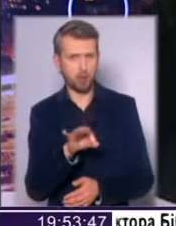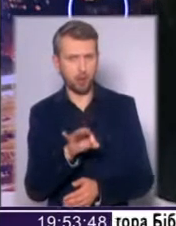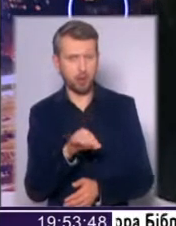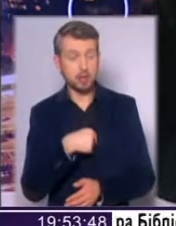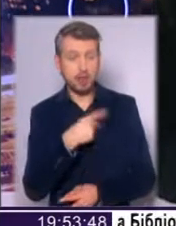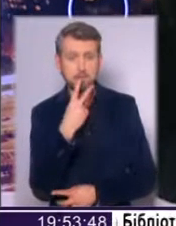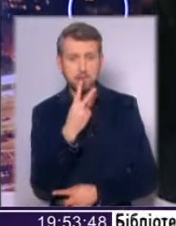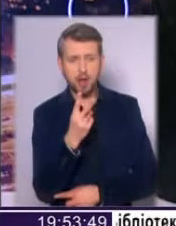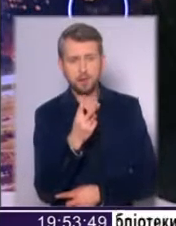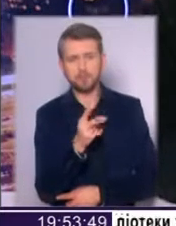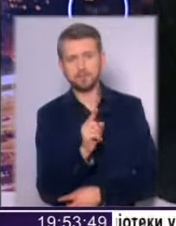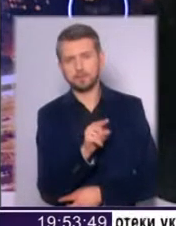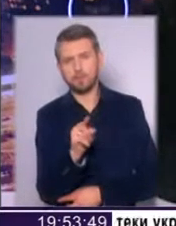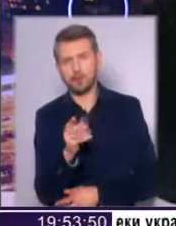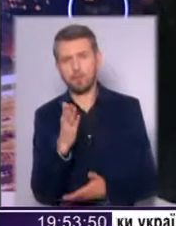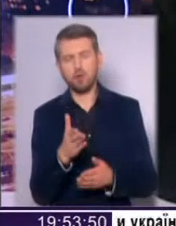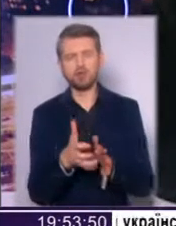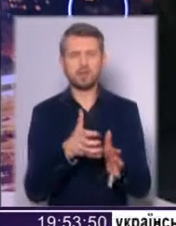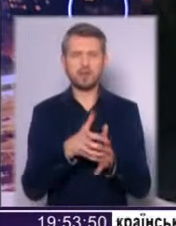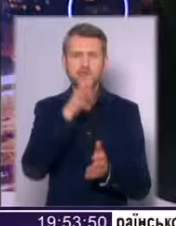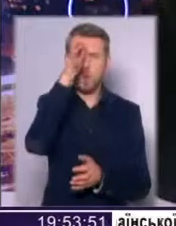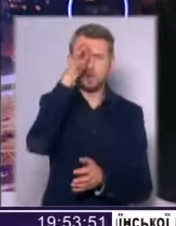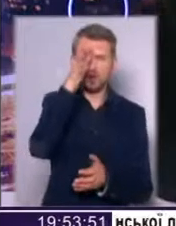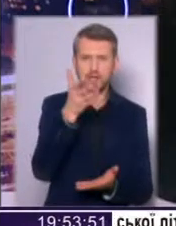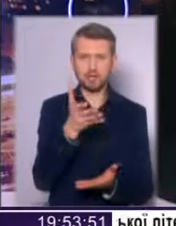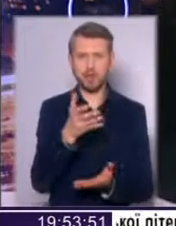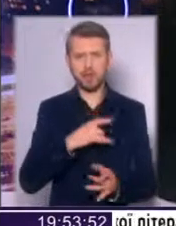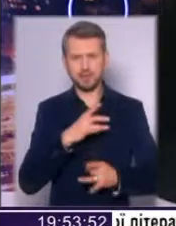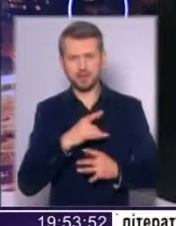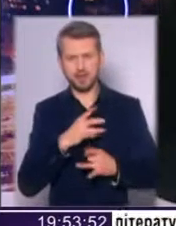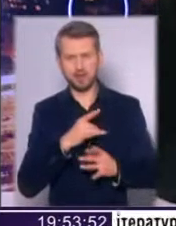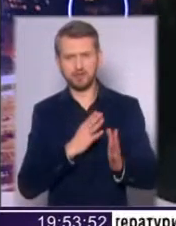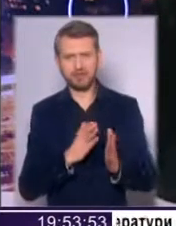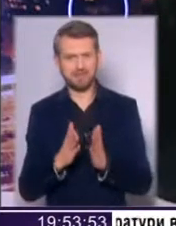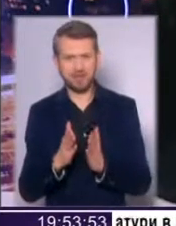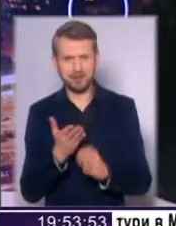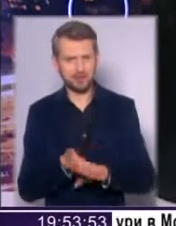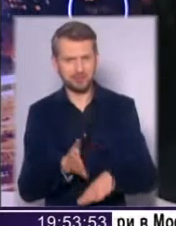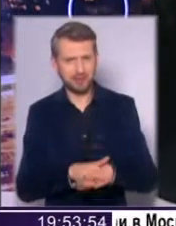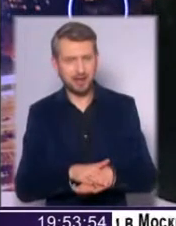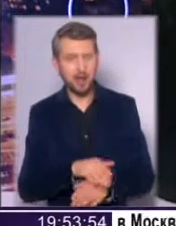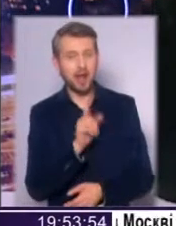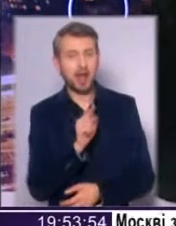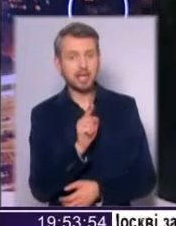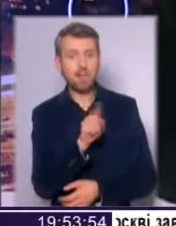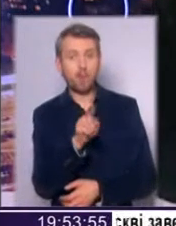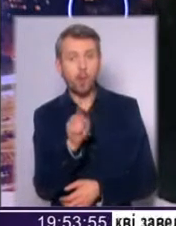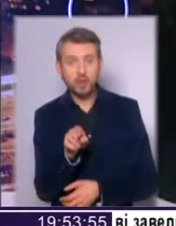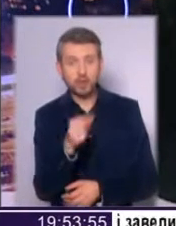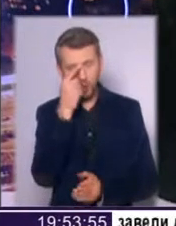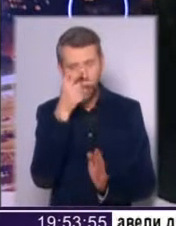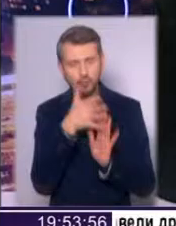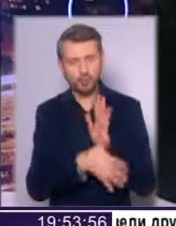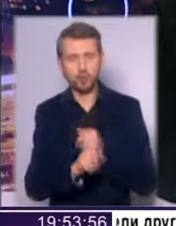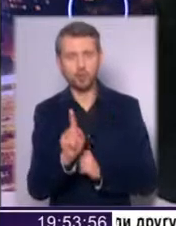може, інколи не вистачає освіти, може, якось з нервовою системою складніше, але вони принаймні